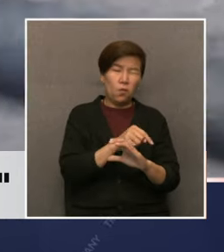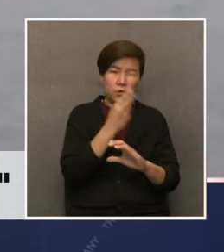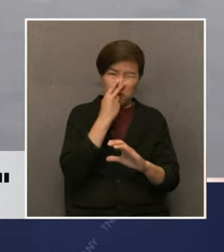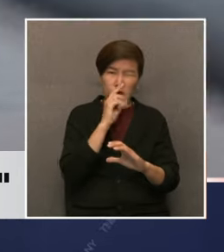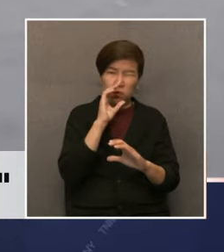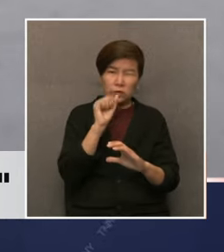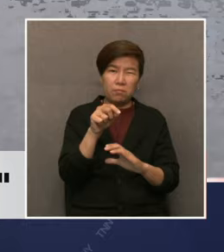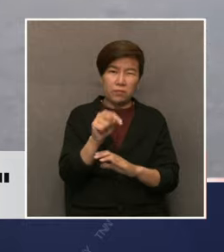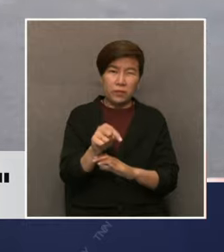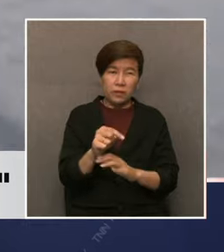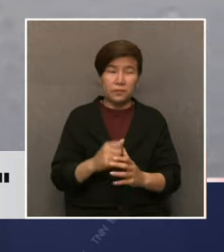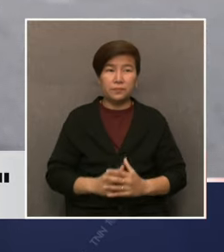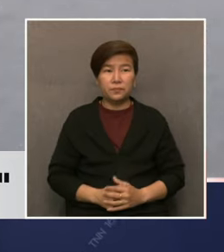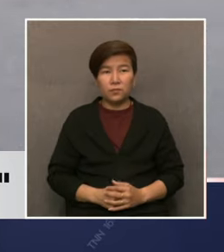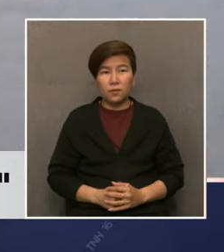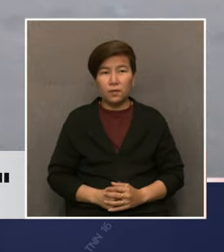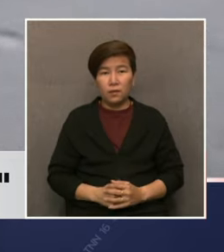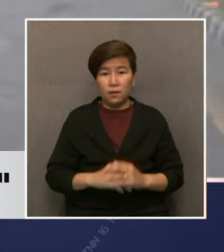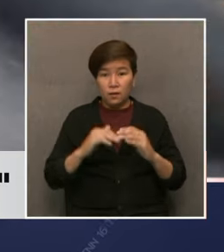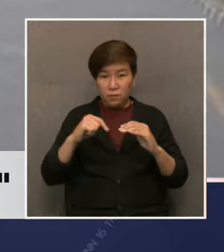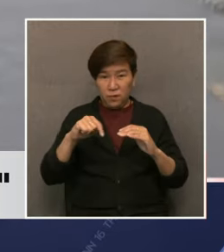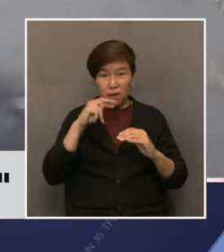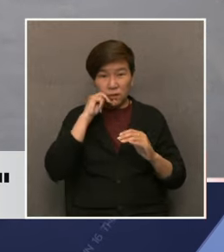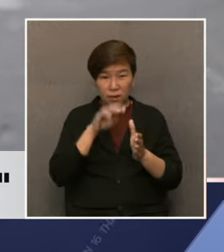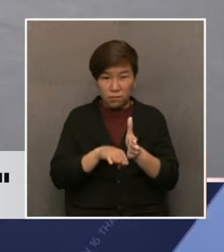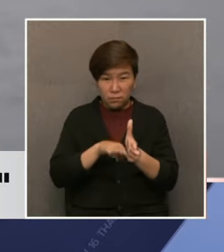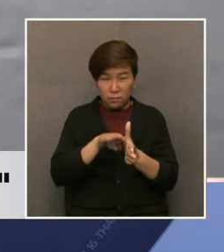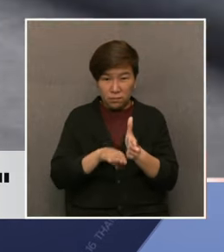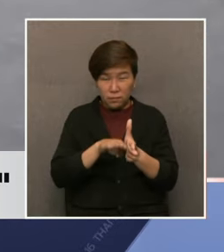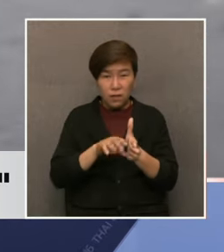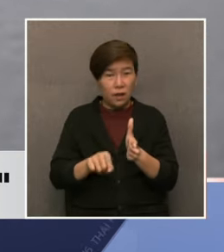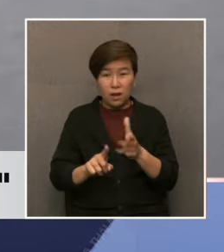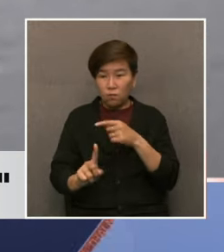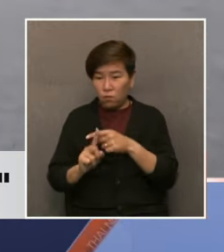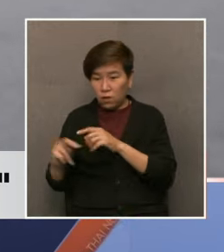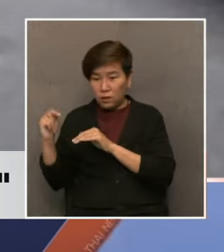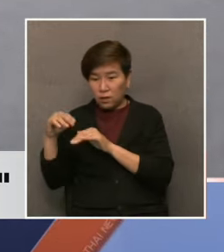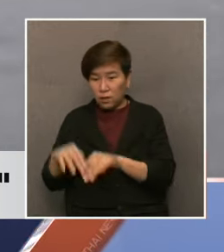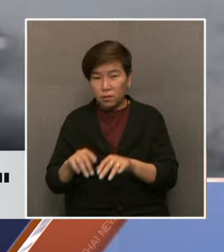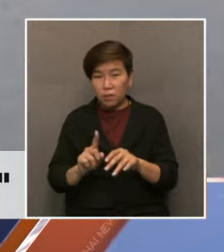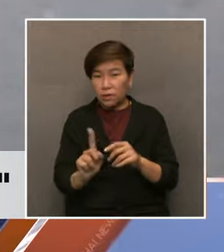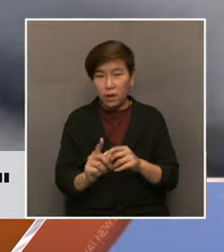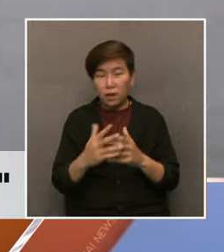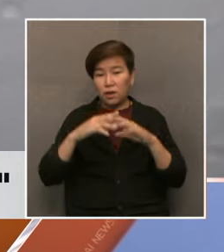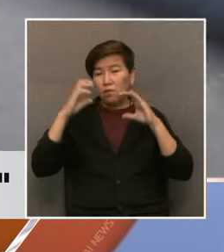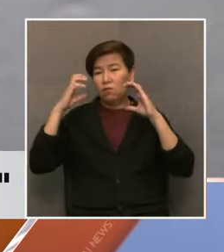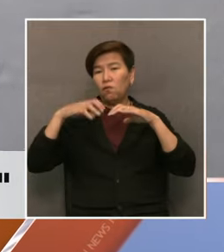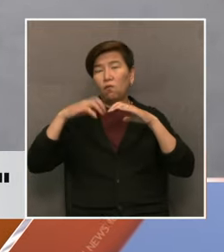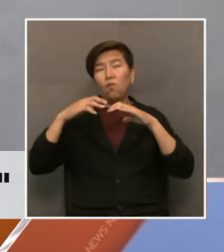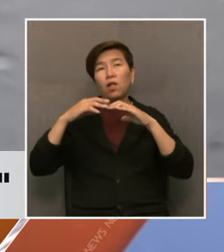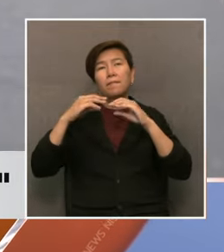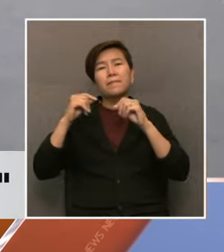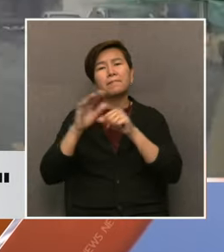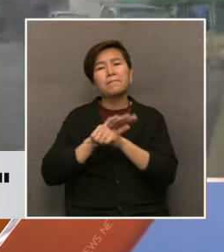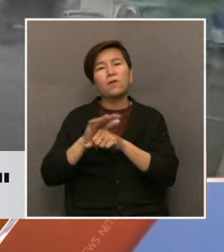าวเนี่ยจะมีปริมาณมากน้อยขนาดไหนเพราะฉะนั้นถ้าหากว่าฝนไม่ตกหนักเกินไปก็สามารถรองรับได้อยู่ครับเพราะว่า